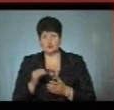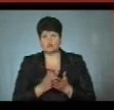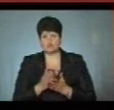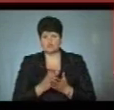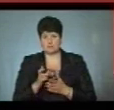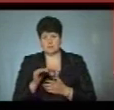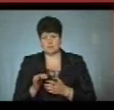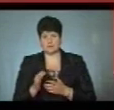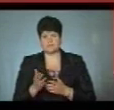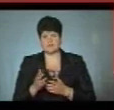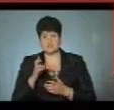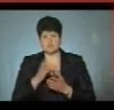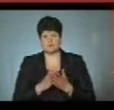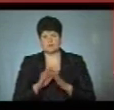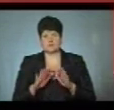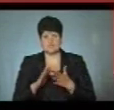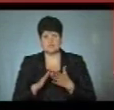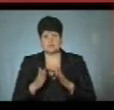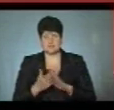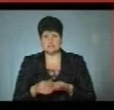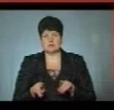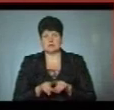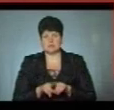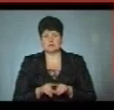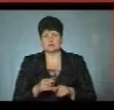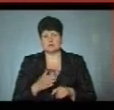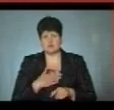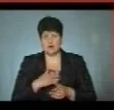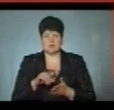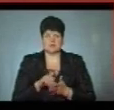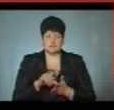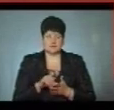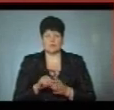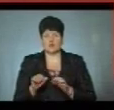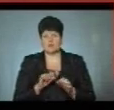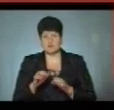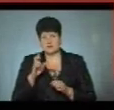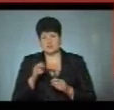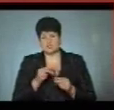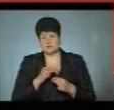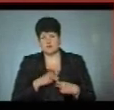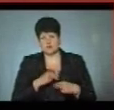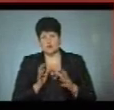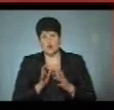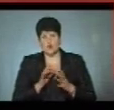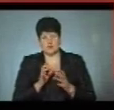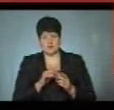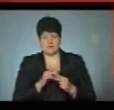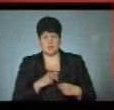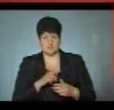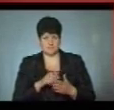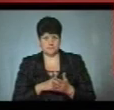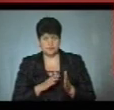Держпродспоживспілки, Державної служби надзвичайних ситуацій, і також я, як представник управління Держпраці з питань охорони праці. Чи обстежили ви